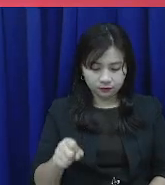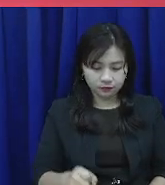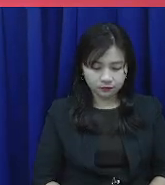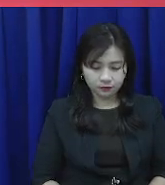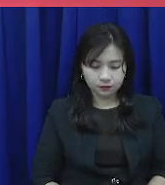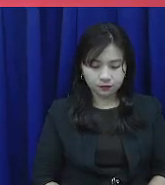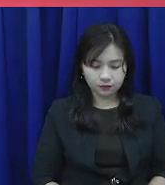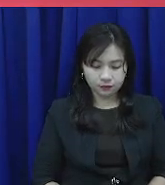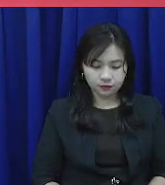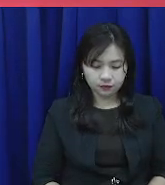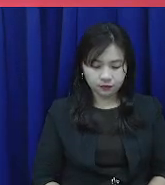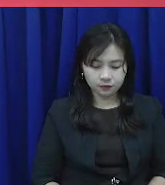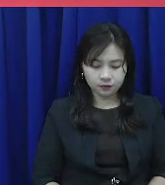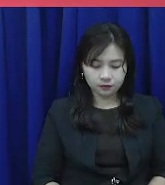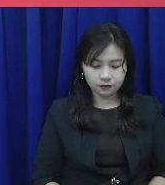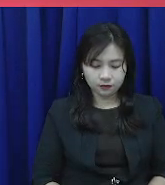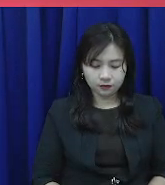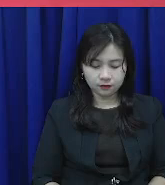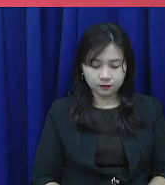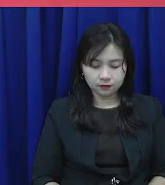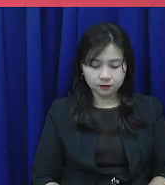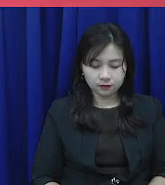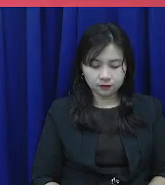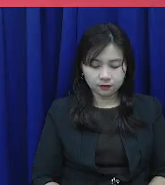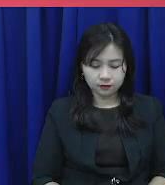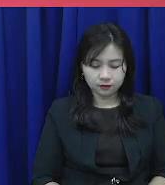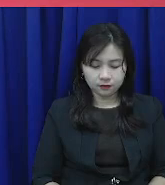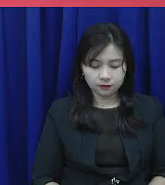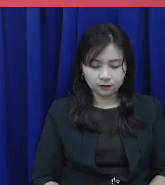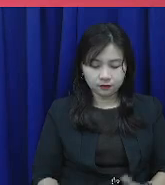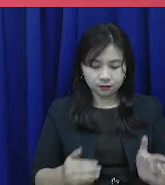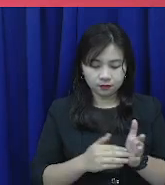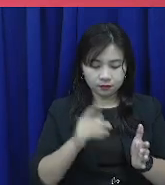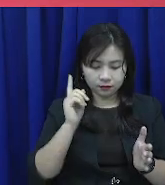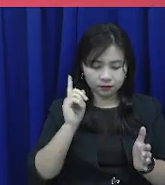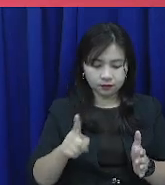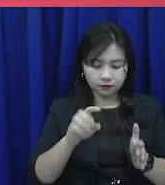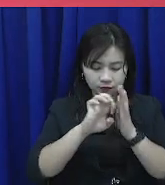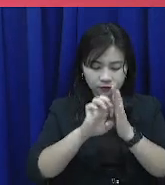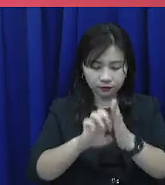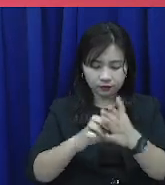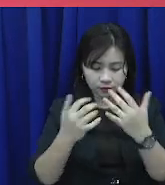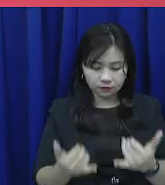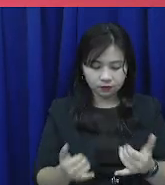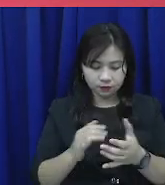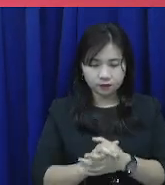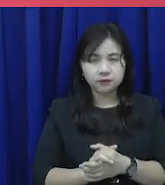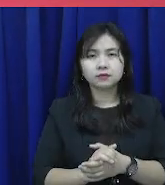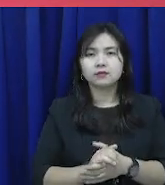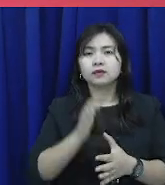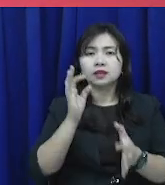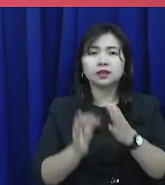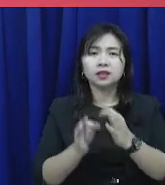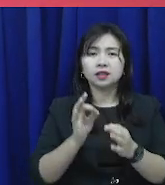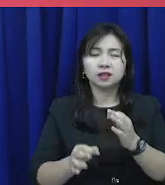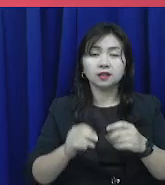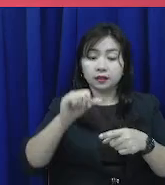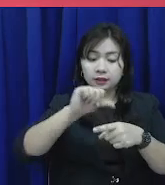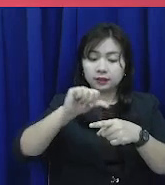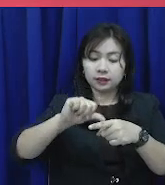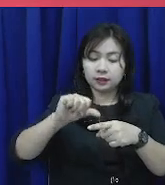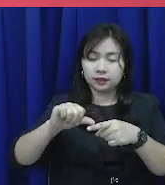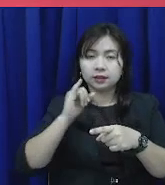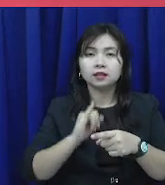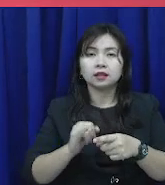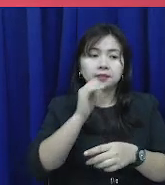if we are Pag tayo po ito po ito isa sa mga examples lang mga kapatid if while the seed is being sown